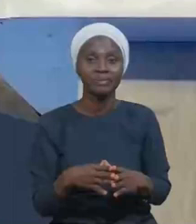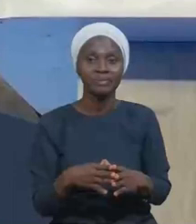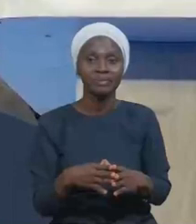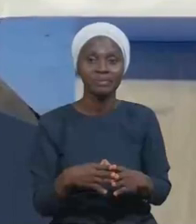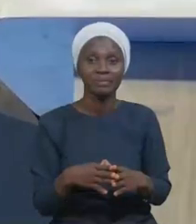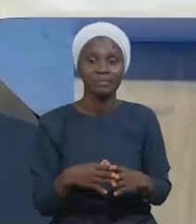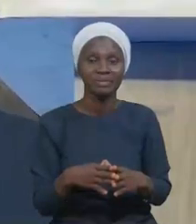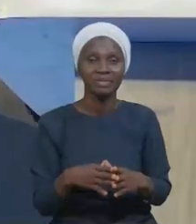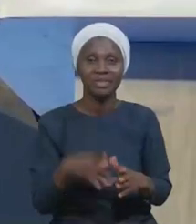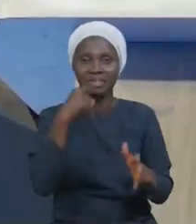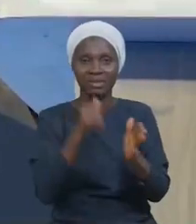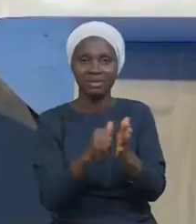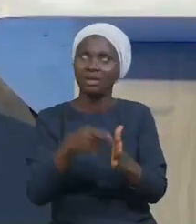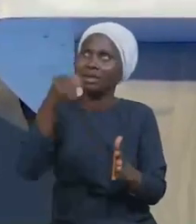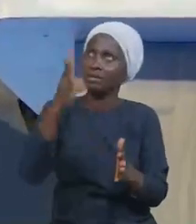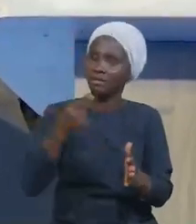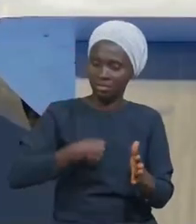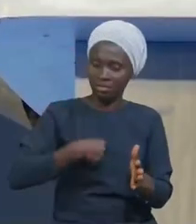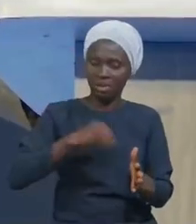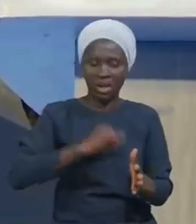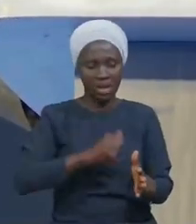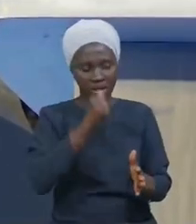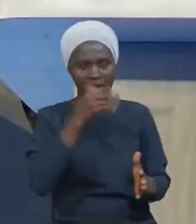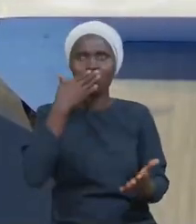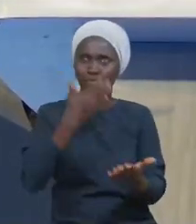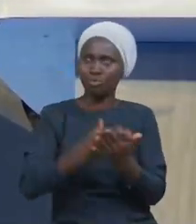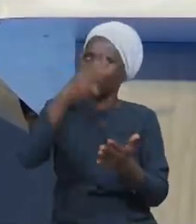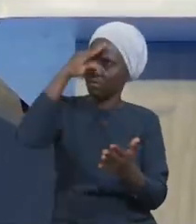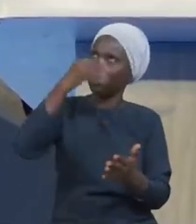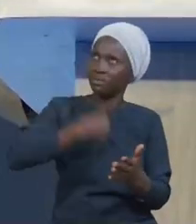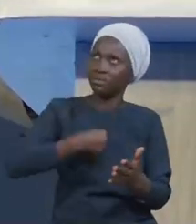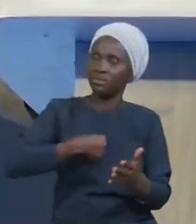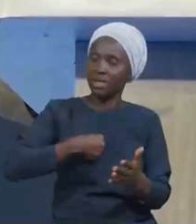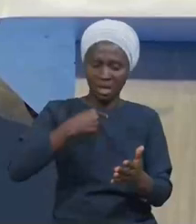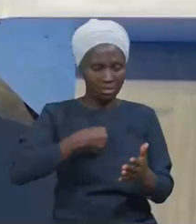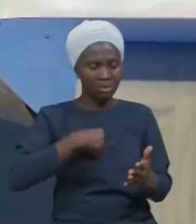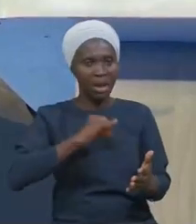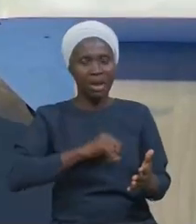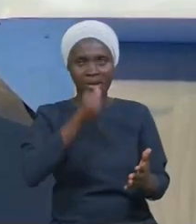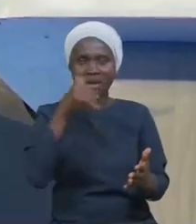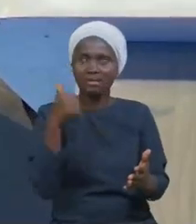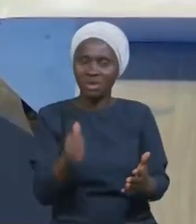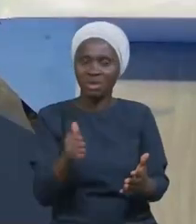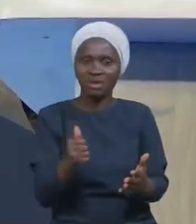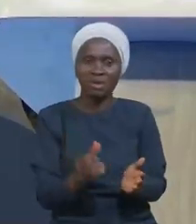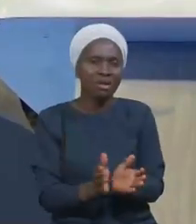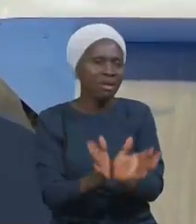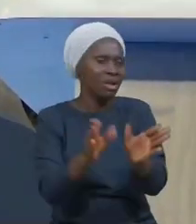tel. Je suis un bon homme. Je suis un homme généreux. Je suis un